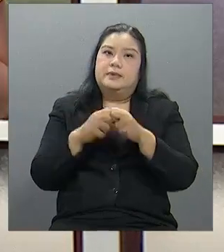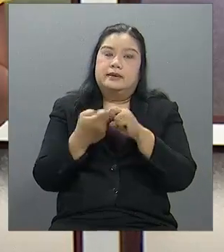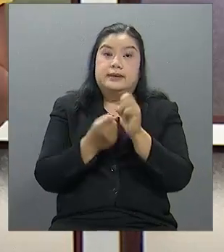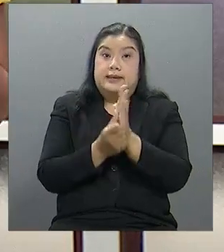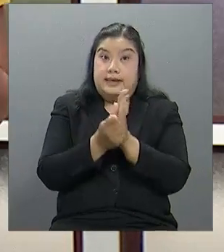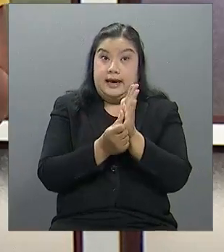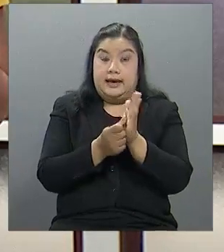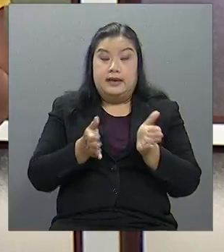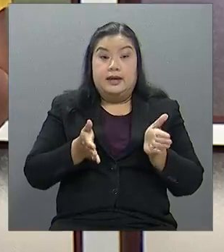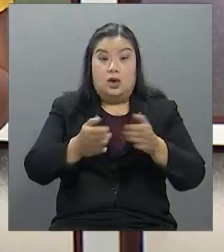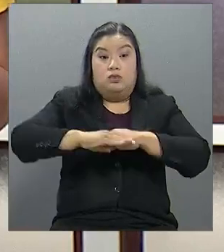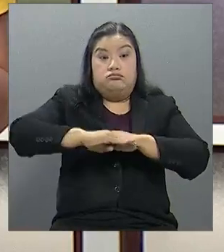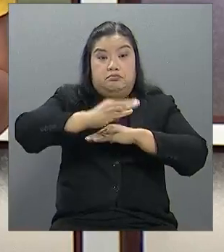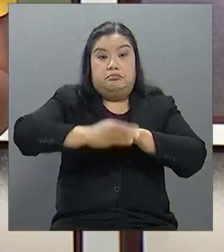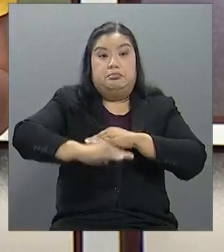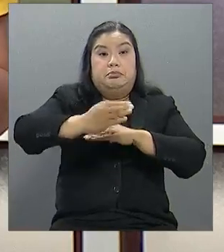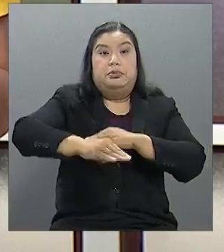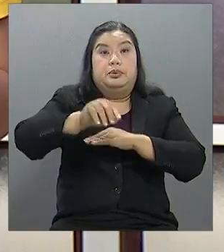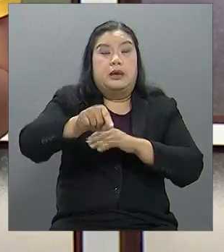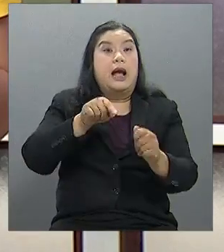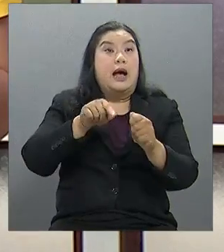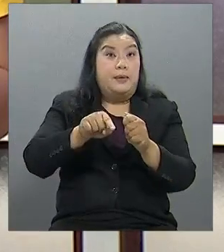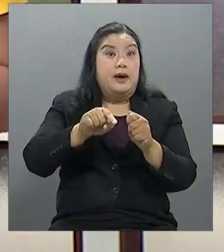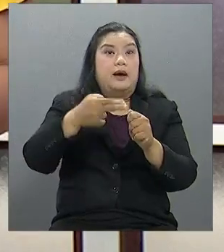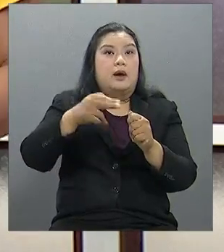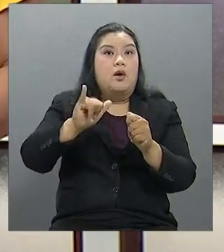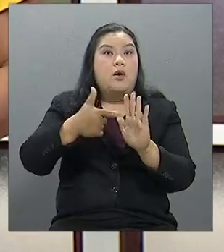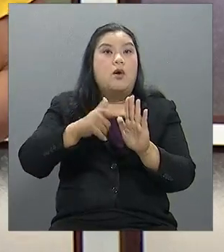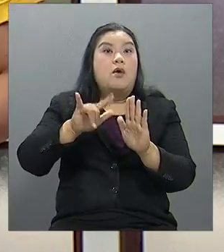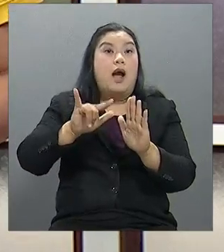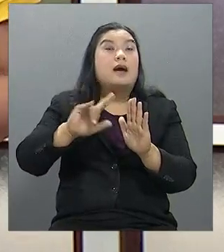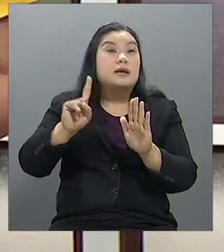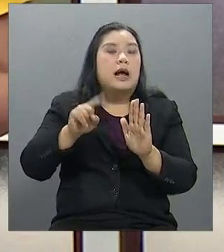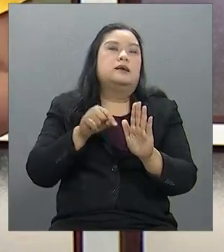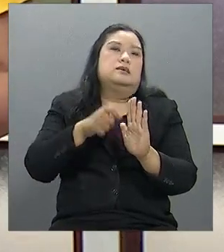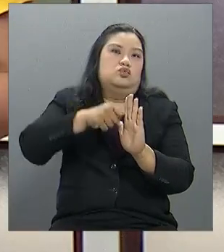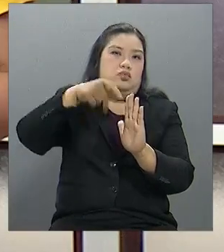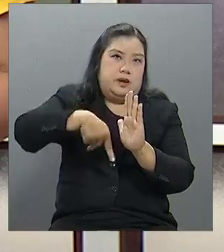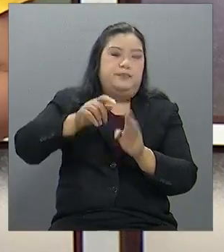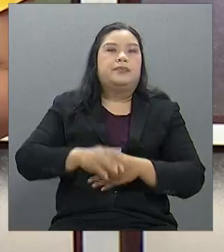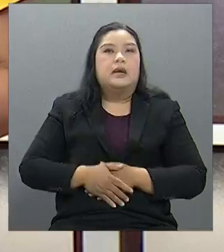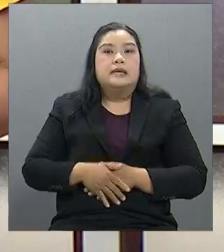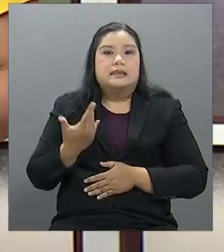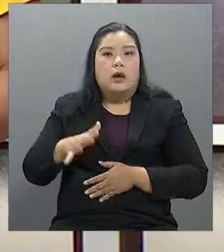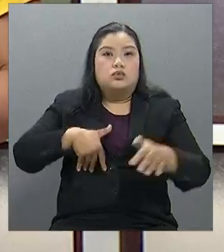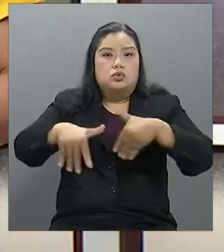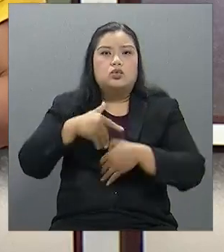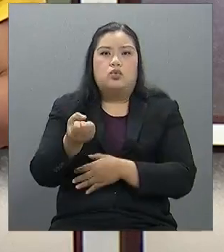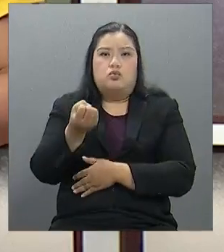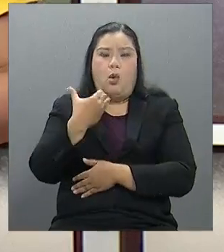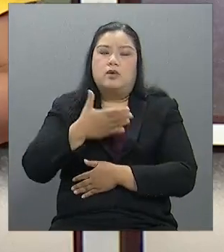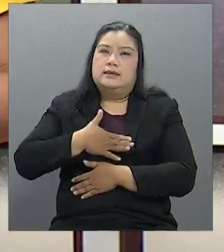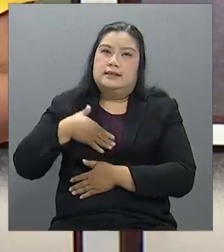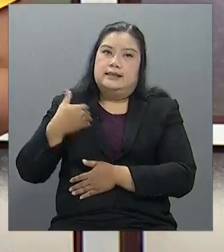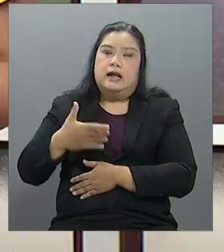เป็นบ่อที่อำเภอหนองยาไซจังหวัดสุพรรณบุรีค่ะผู้ร้องทุกข์เนี่ยถึงขนาดที่เดินทางไปยื่นหนังสือถึ